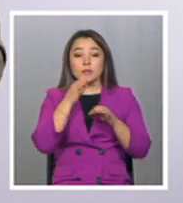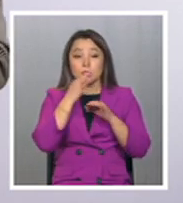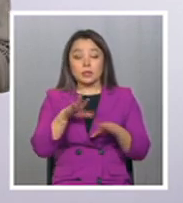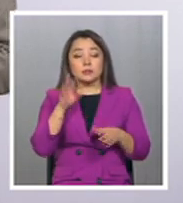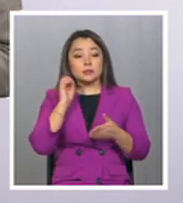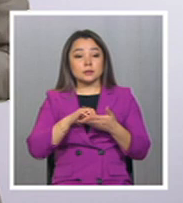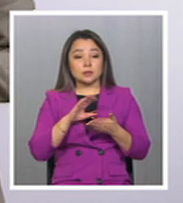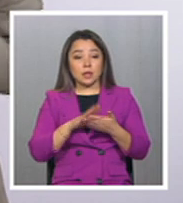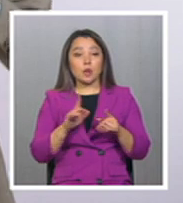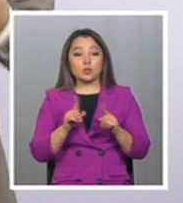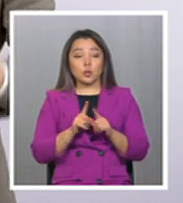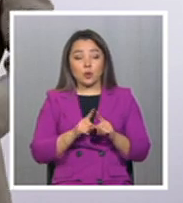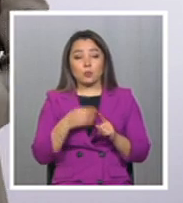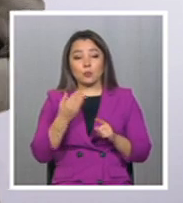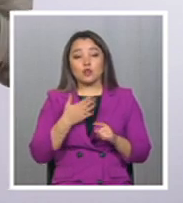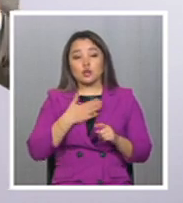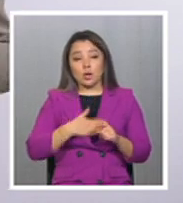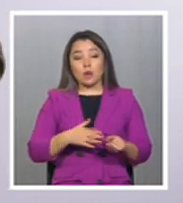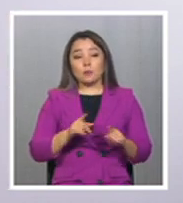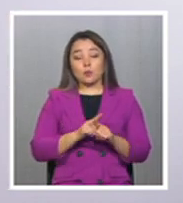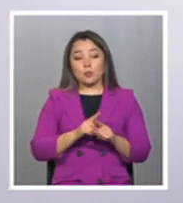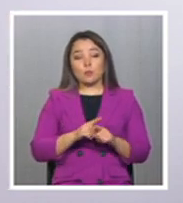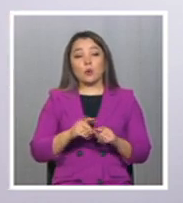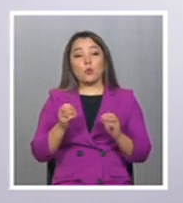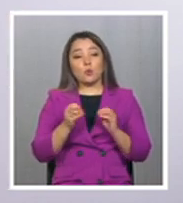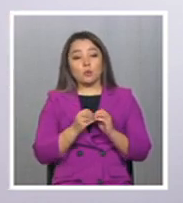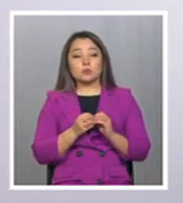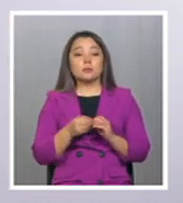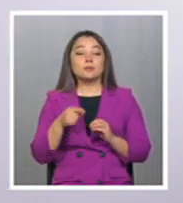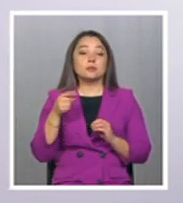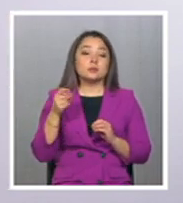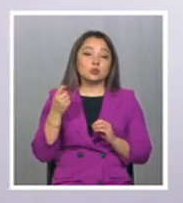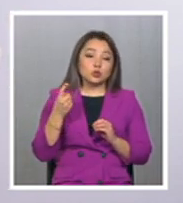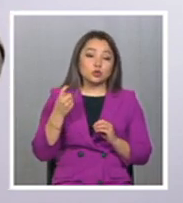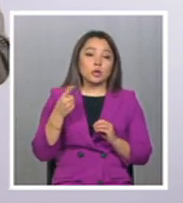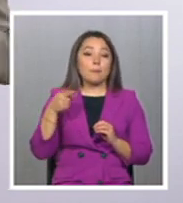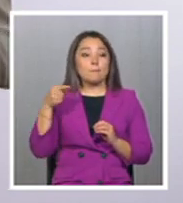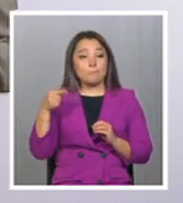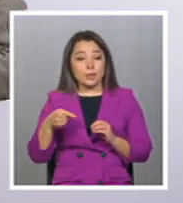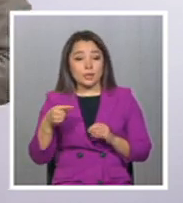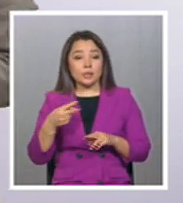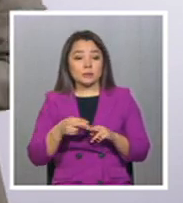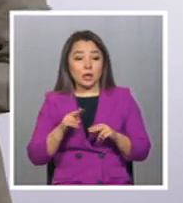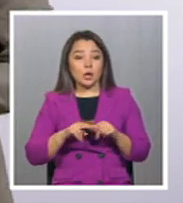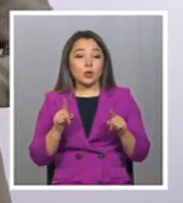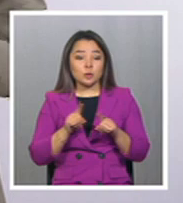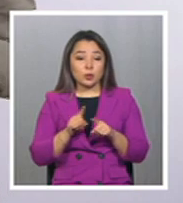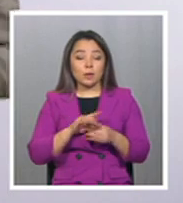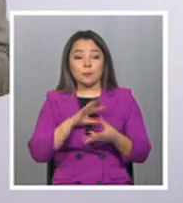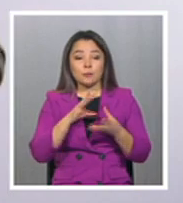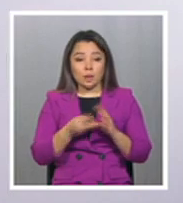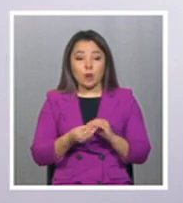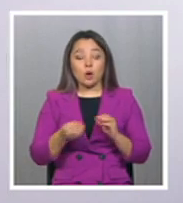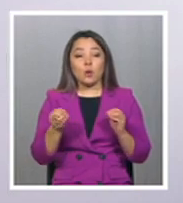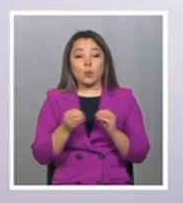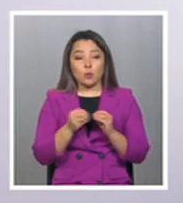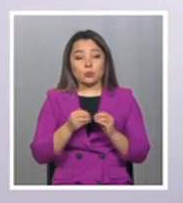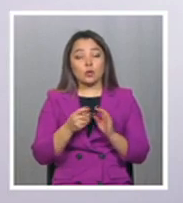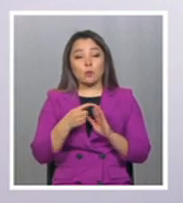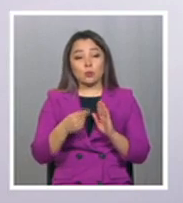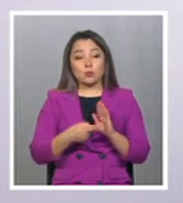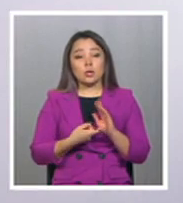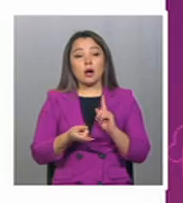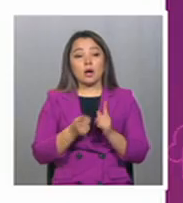жай бөлшектің бөлімінде 10, 100 немесе 1000 деген сияқты сандар болса, ол жай бөлшекті ондық бөлшекке